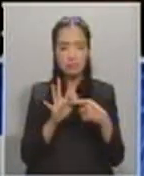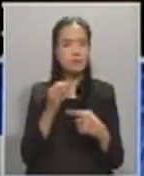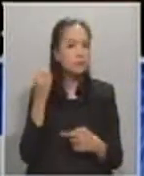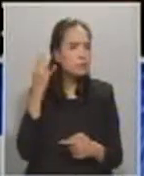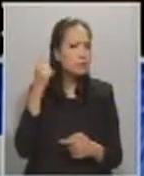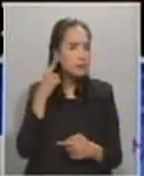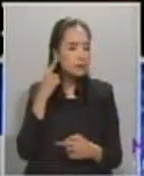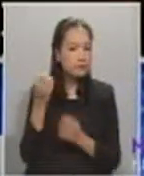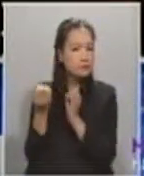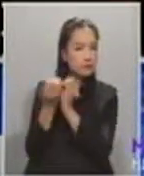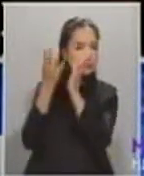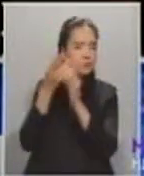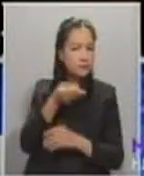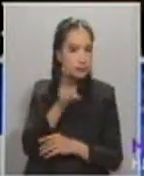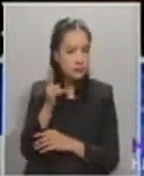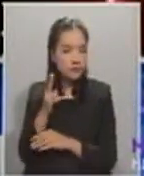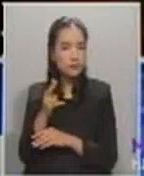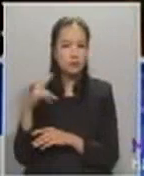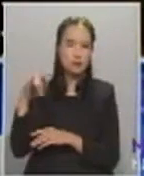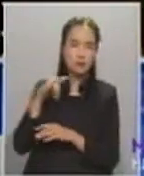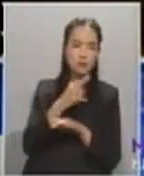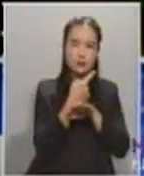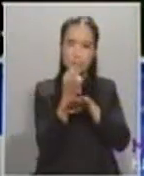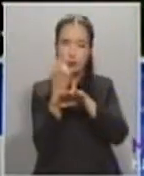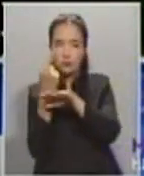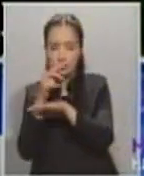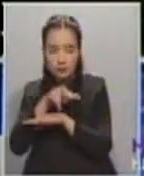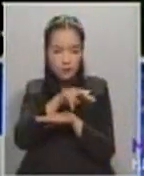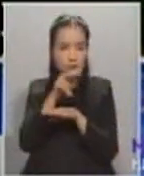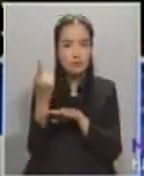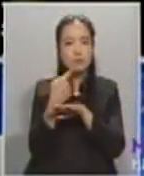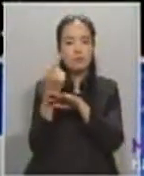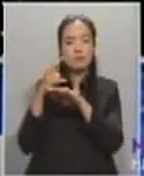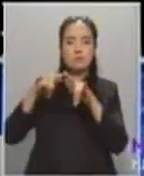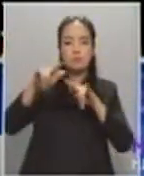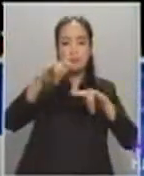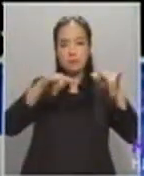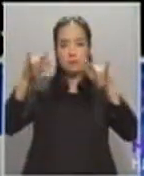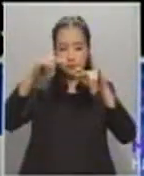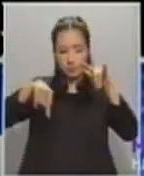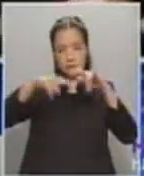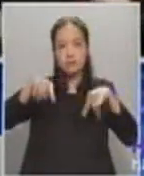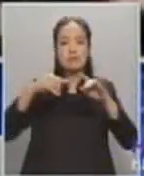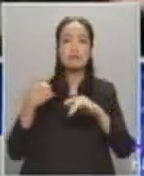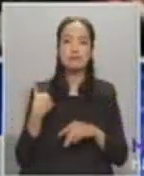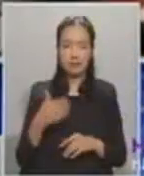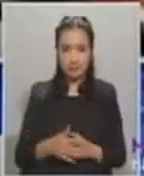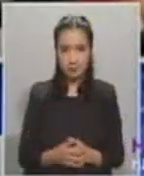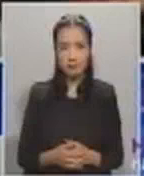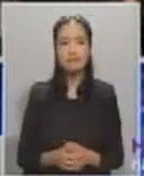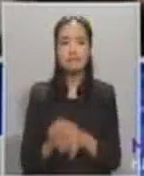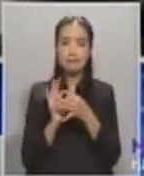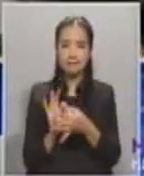แล้วก็มีเครื่องบินขับไล่เนี่ยบินอยู่เหนือท้องฟ้า อยู่เป็นระยะนะครับ โอ้ยัง